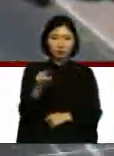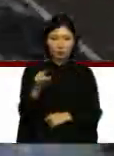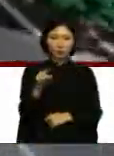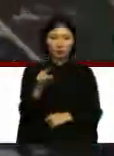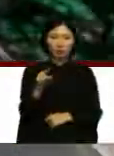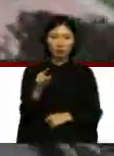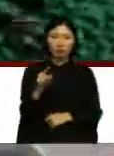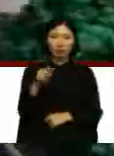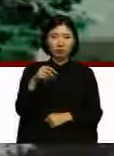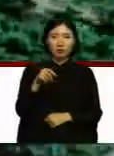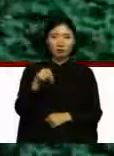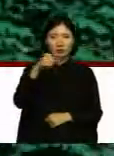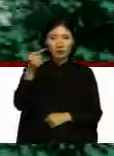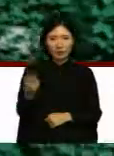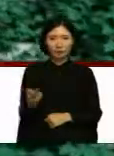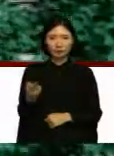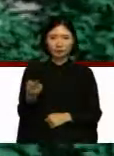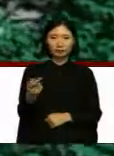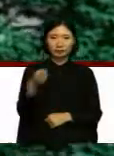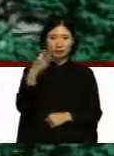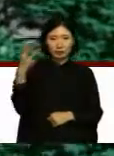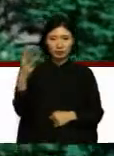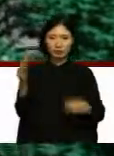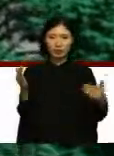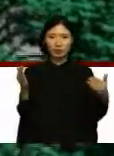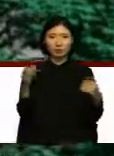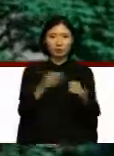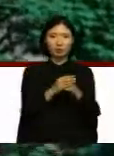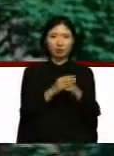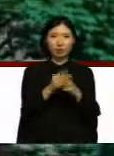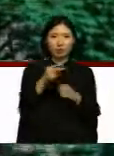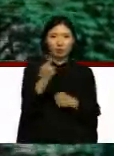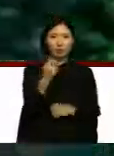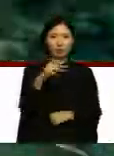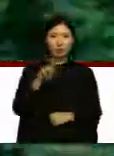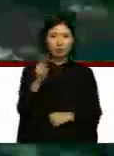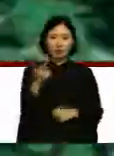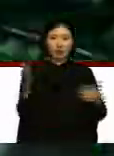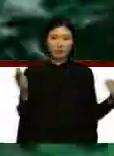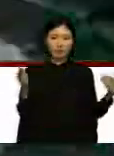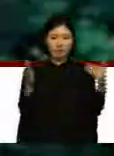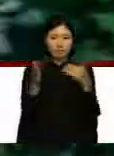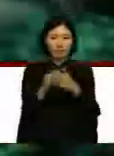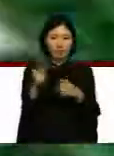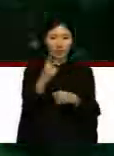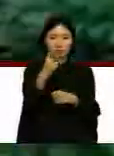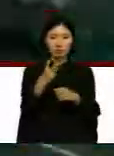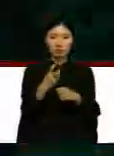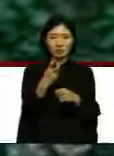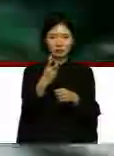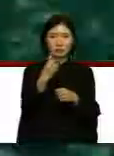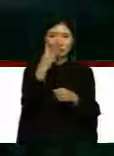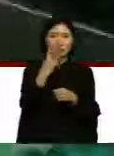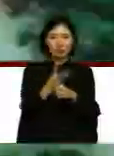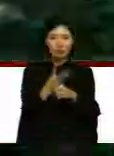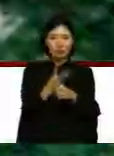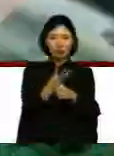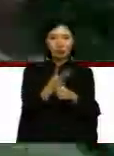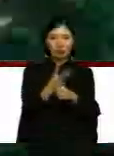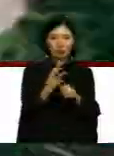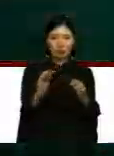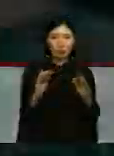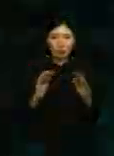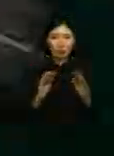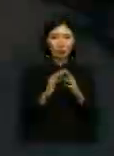킨텍스 서울 삼성을 거쳐 동 탕 까지 이어지는 83 km 구간으로 2023년 준공을 목표로 하고